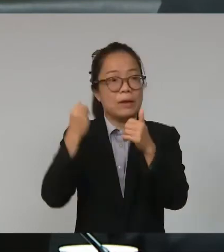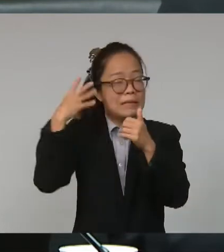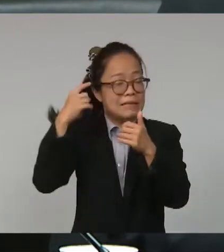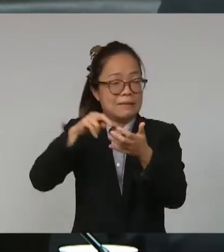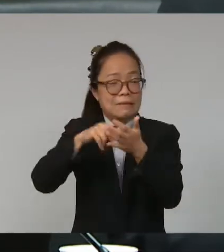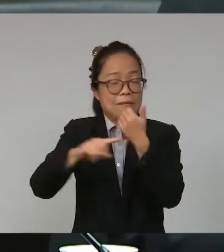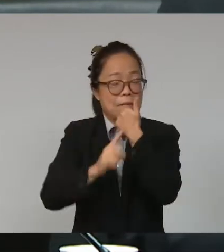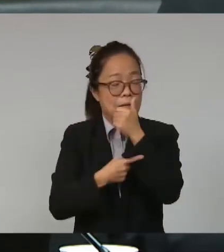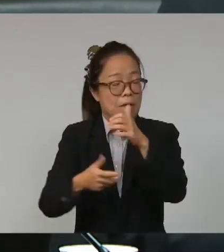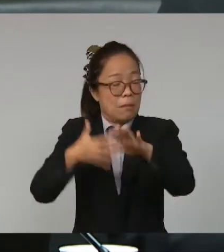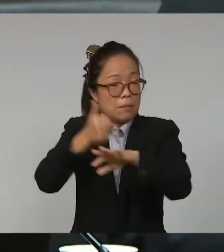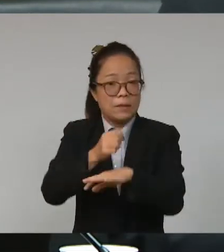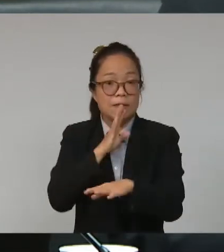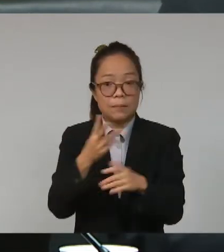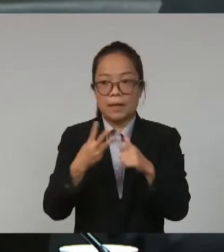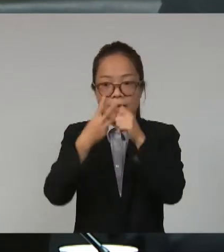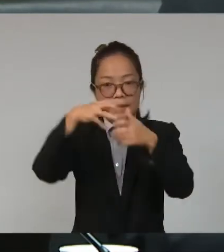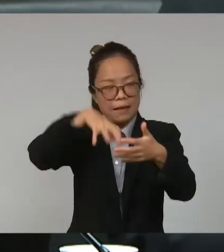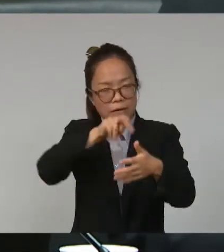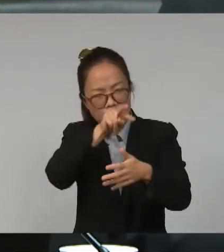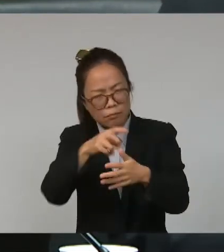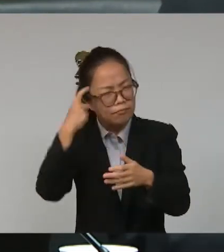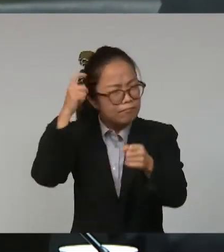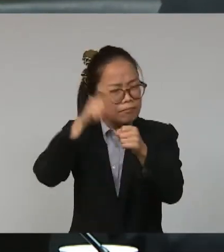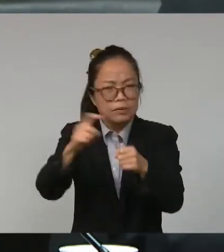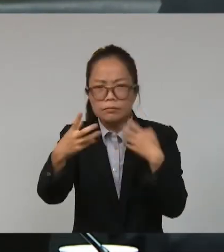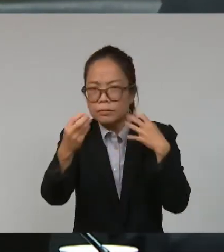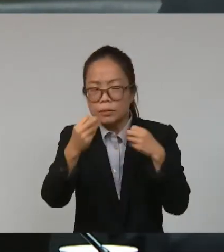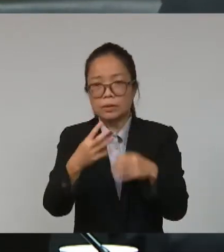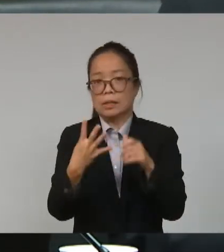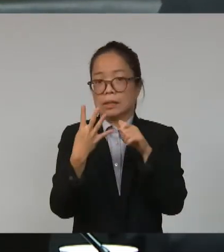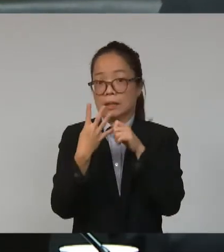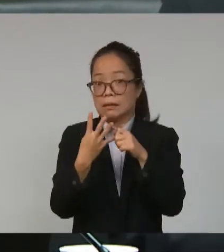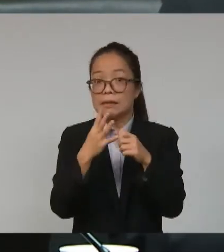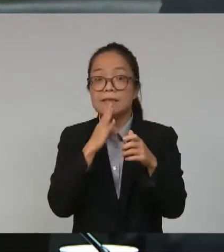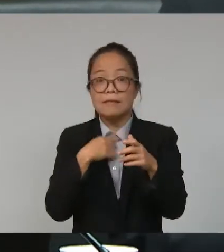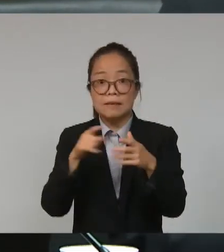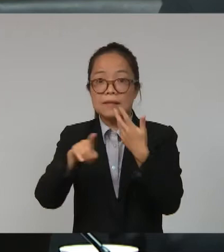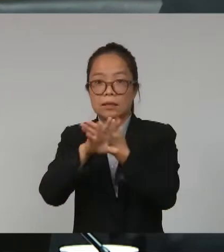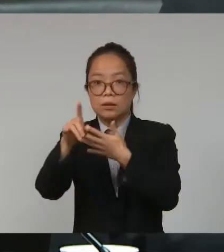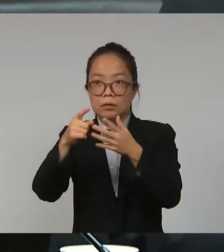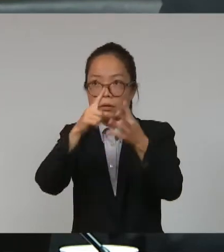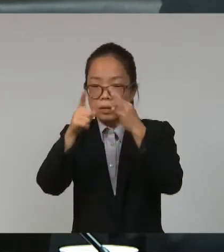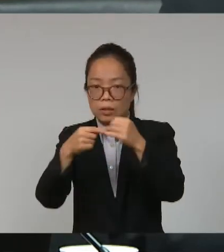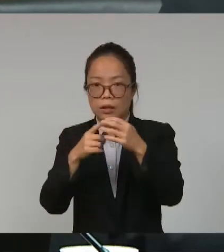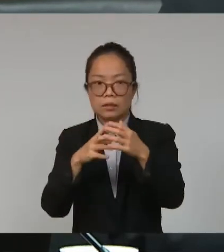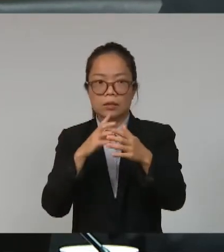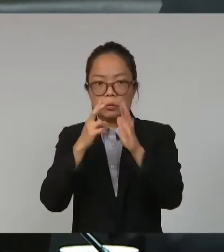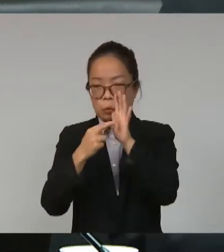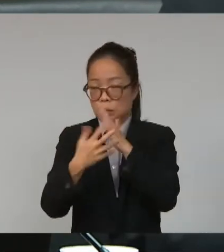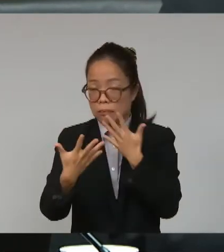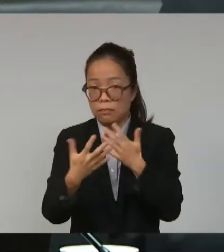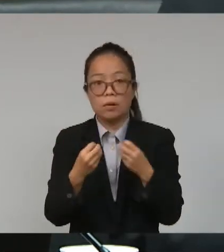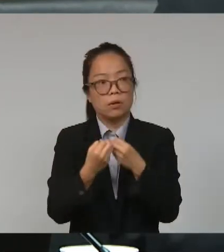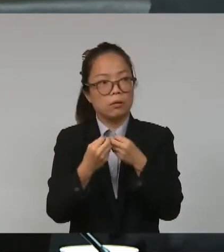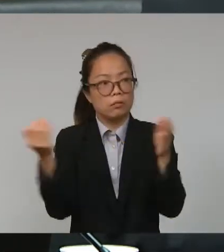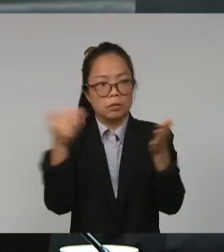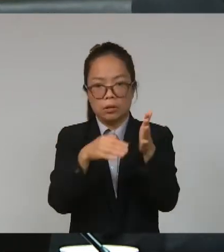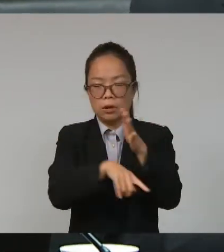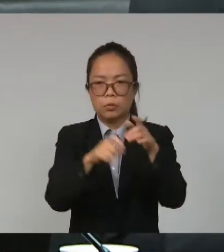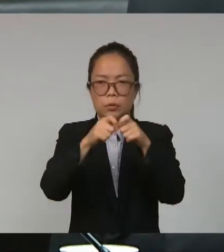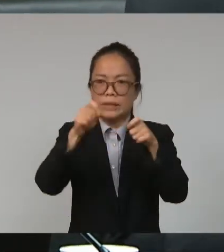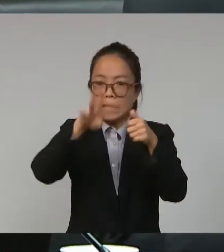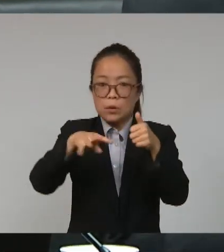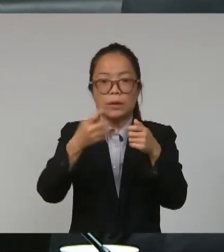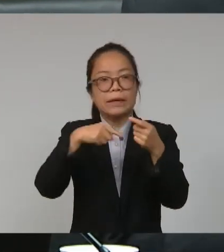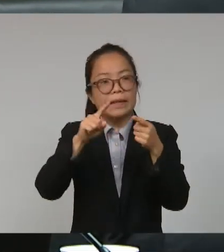制？第三个提案内容是否有不能了解其争议的状况？第四个是否属于疑案疑事项来逐一说明啊？我想结论应该很清楚，本案应